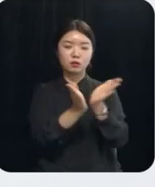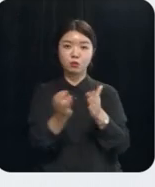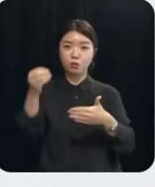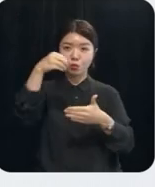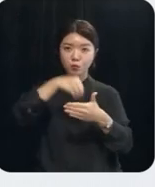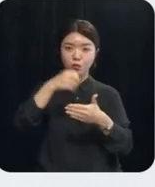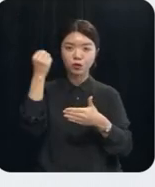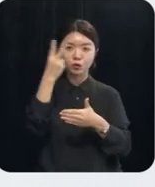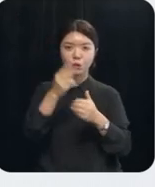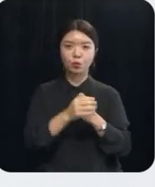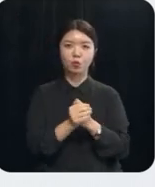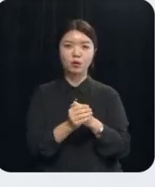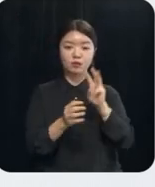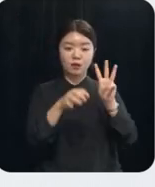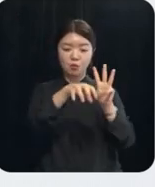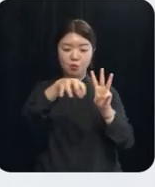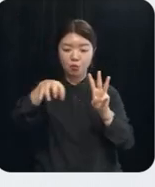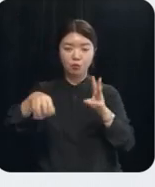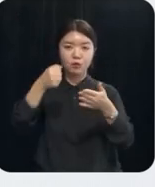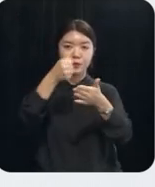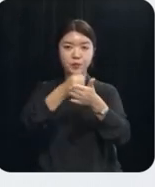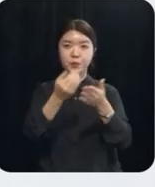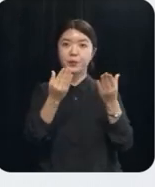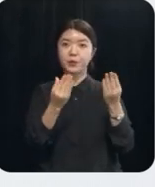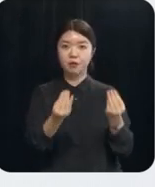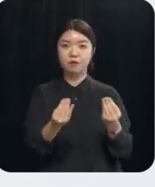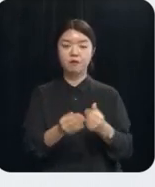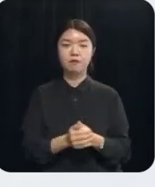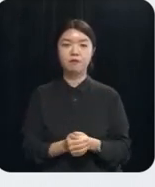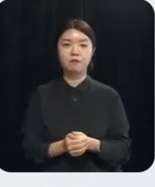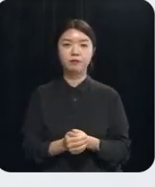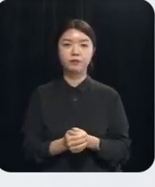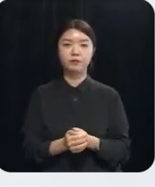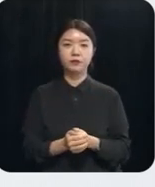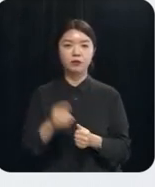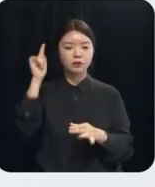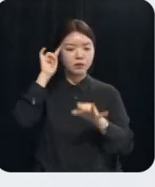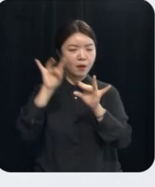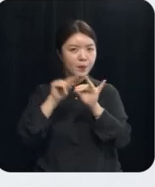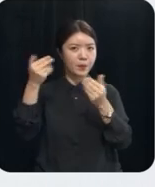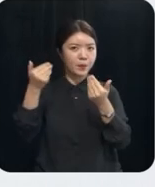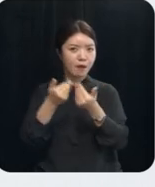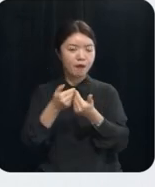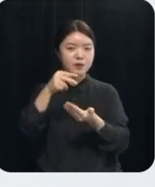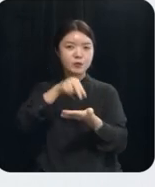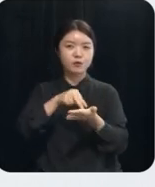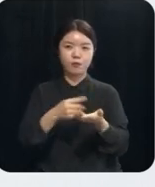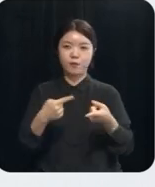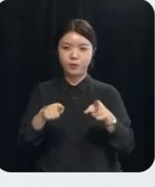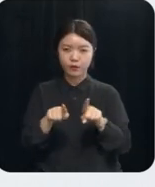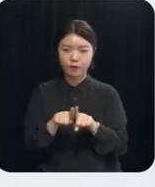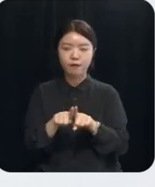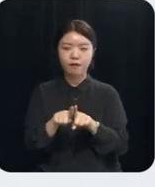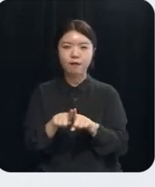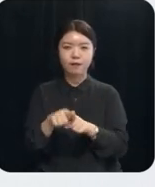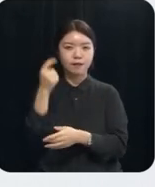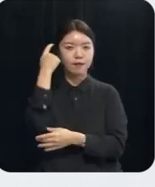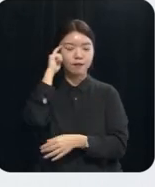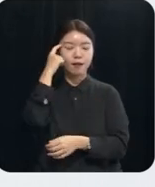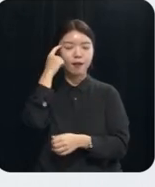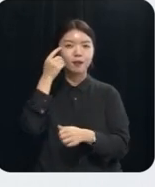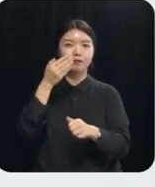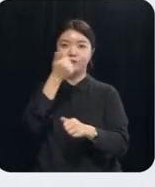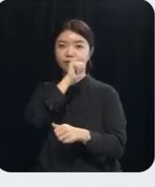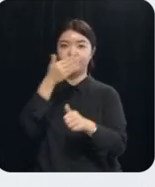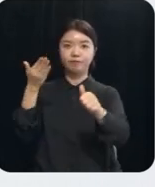그리고 3개 구역 안으로 이제 정해놓고 있는데요. 찬반 의견과 함께 또 의견도 부탁드리겠습니다.